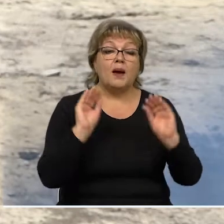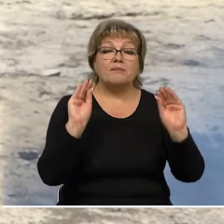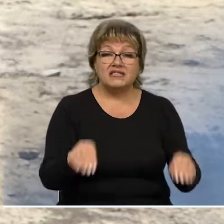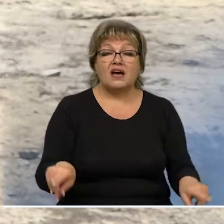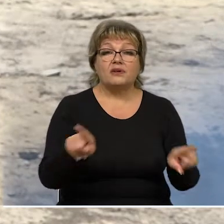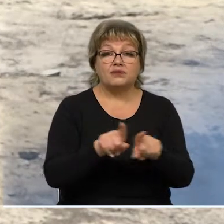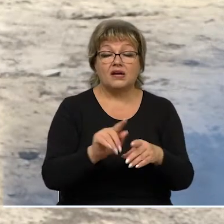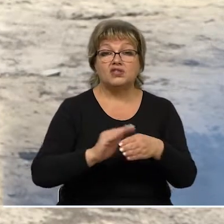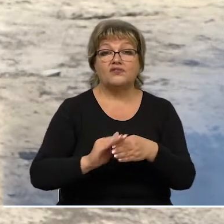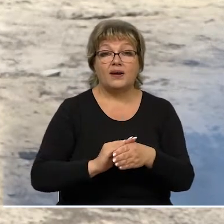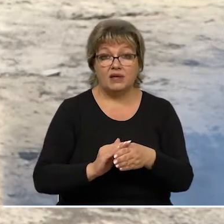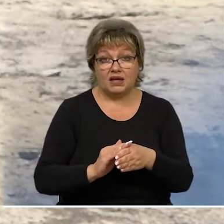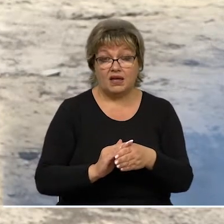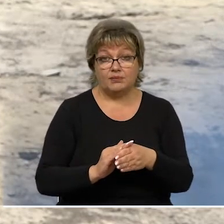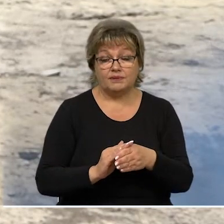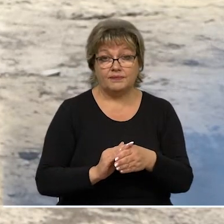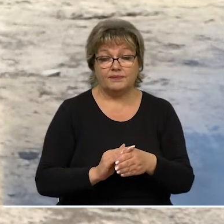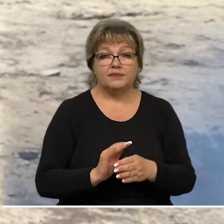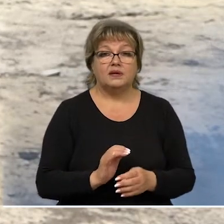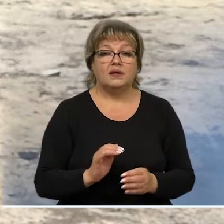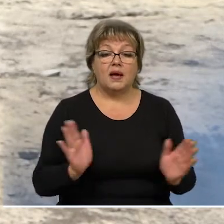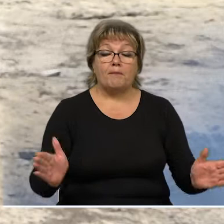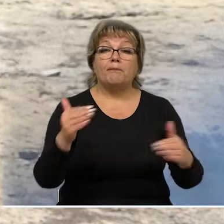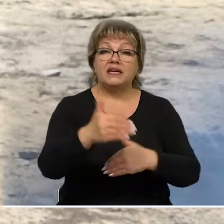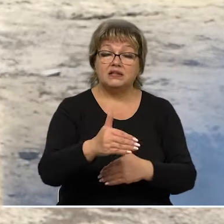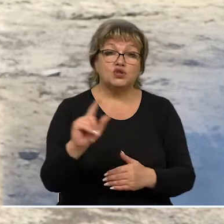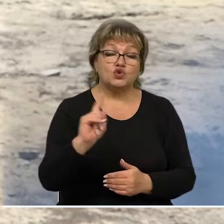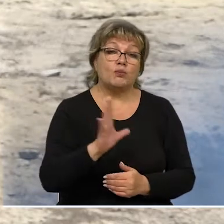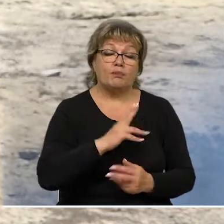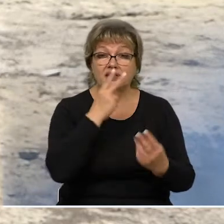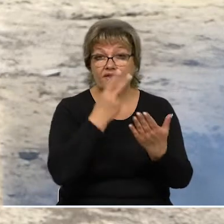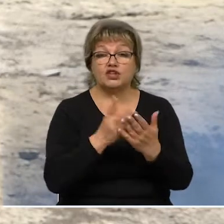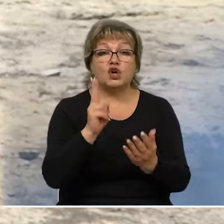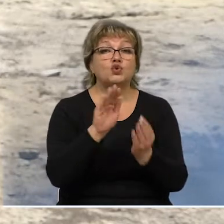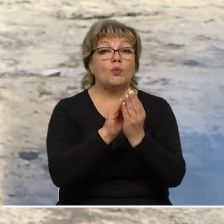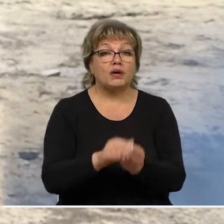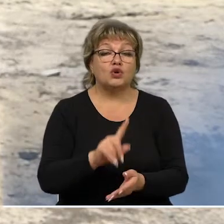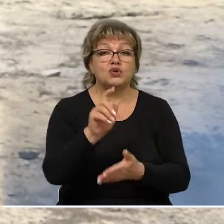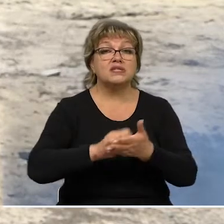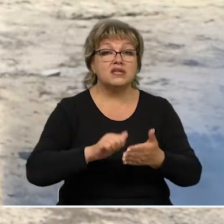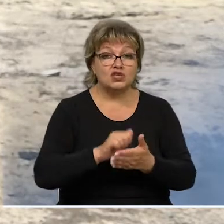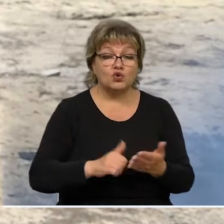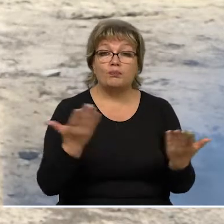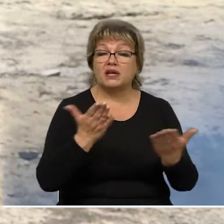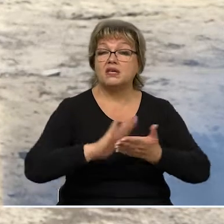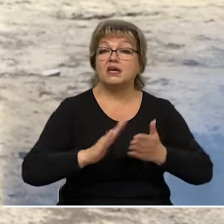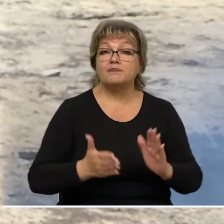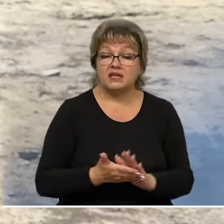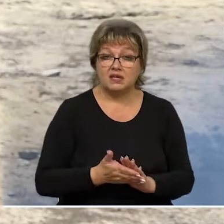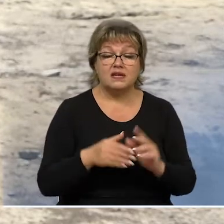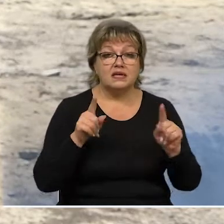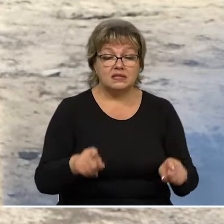сделано поставим также с фамилиями плиты чтобы было видно кто похоронен за что